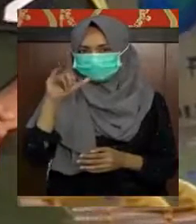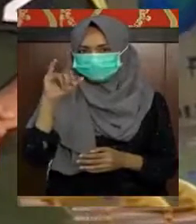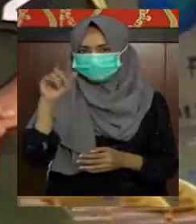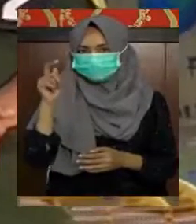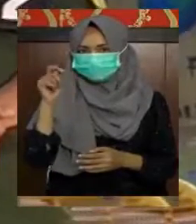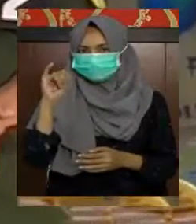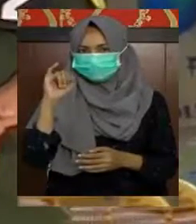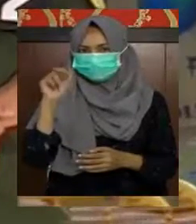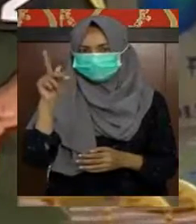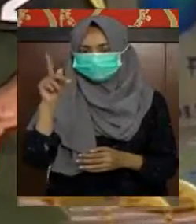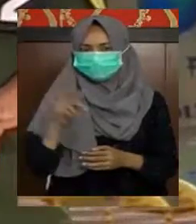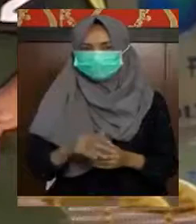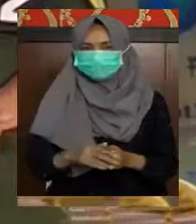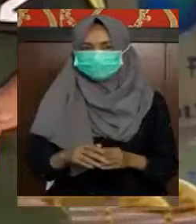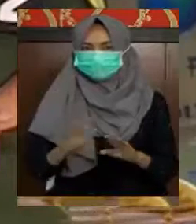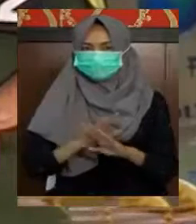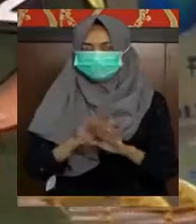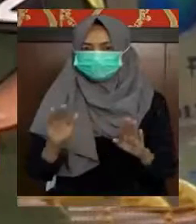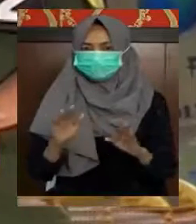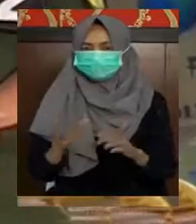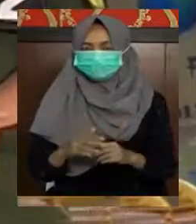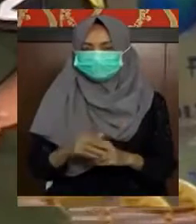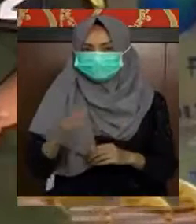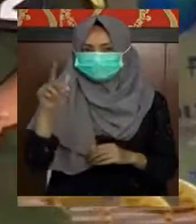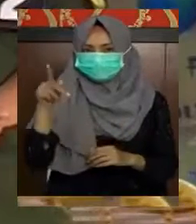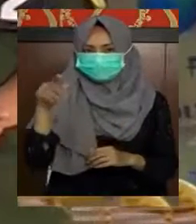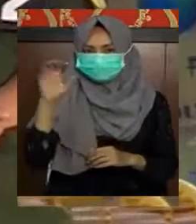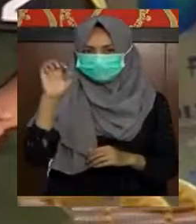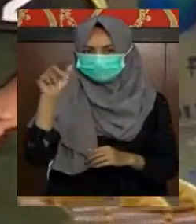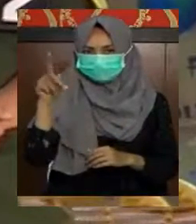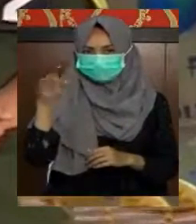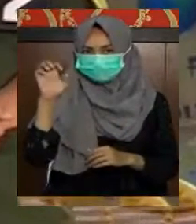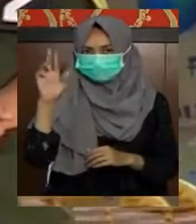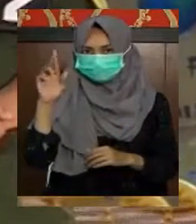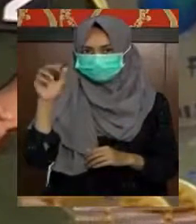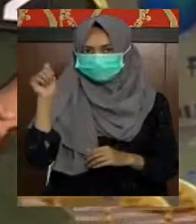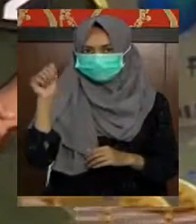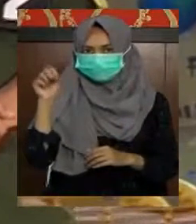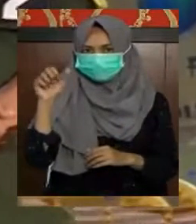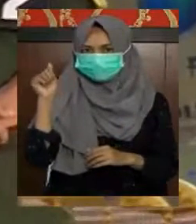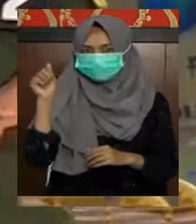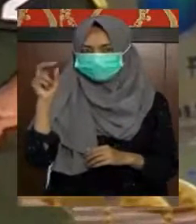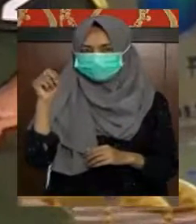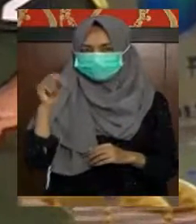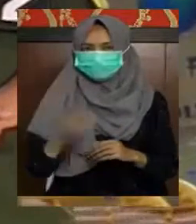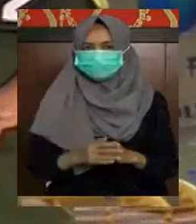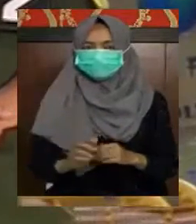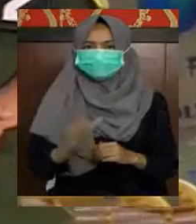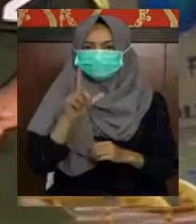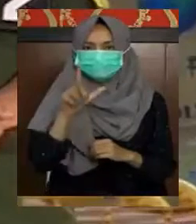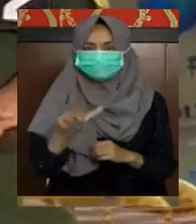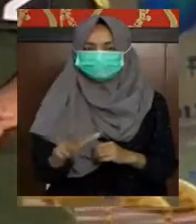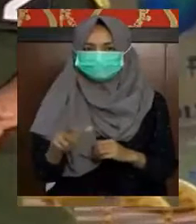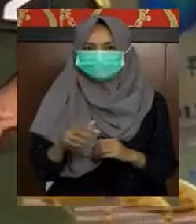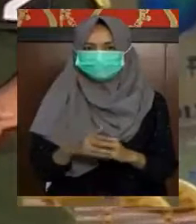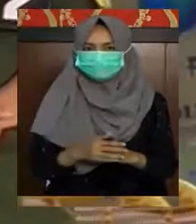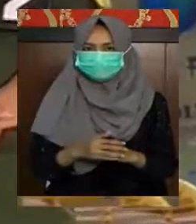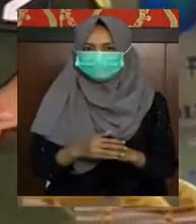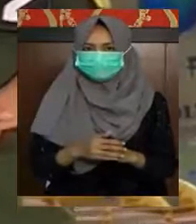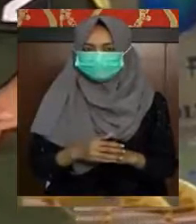TPS, salurkan aspirasi politik Bapak Ibu sekalian di bilik TPS tanpa adanya tekanan,